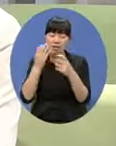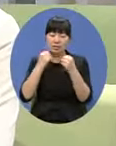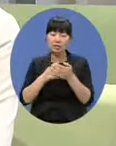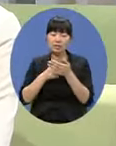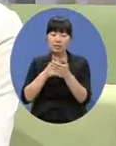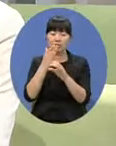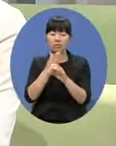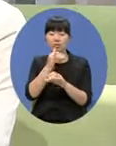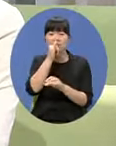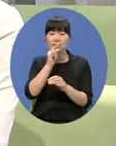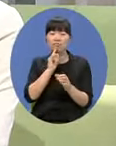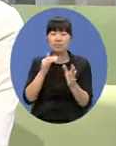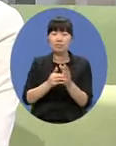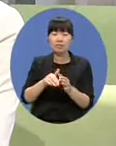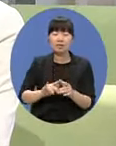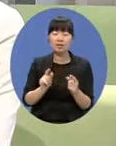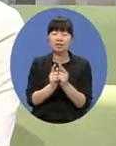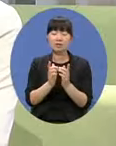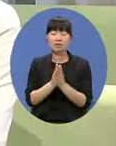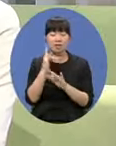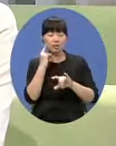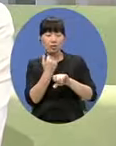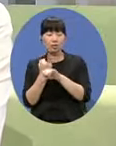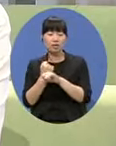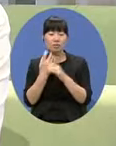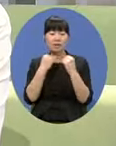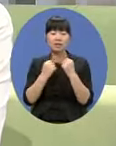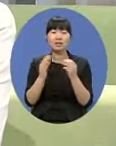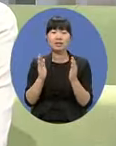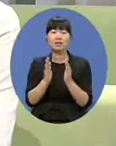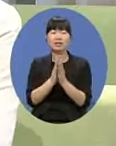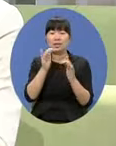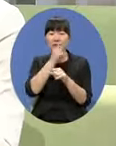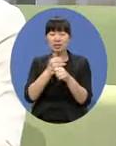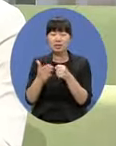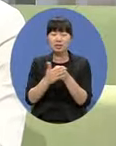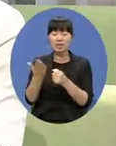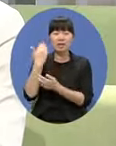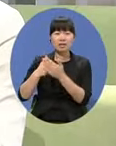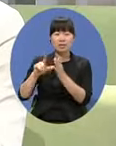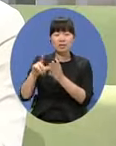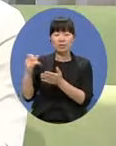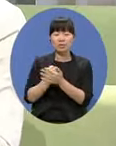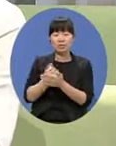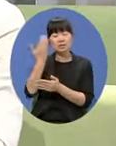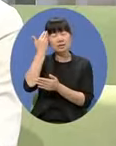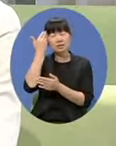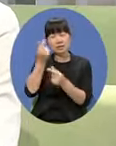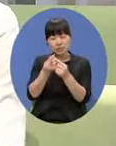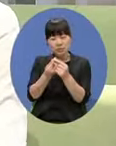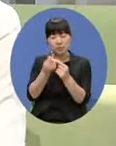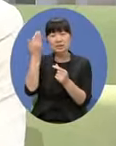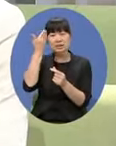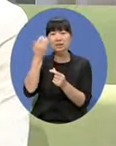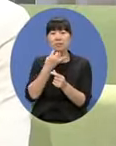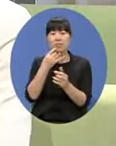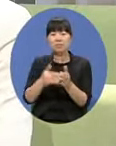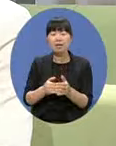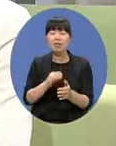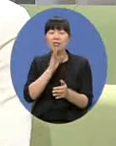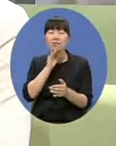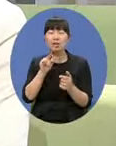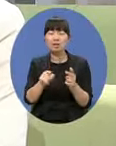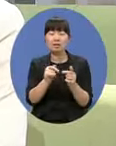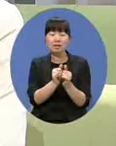주장이 됐었는데 실제로는 연구가 계속 이루어지면서 그때 얻는 지식은 되게 얕은 지식이고 정말 이